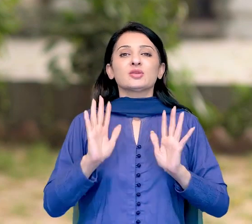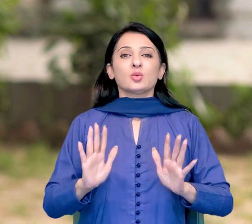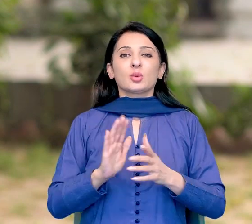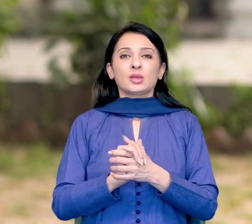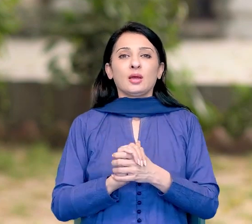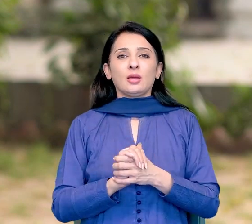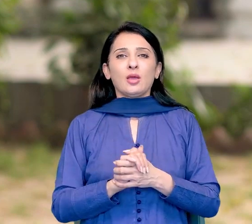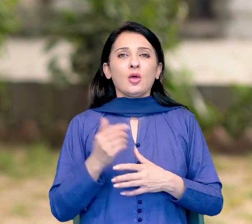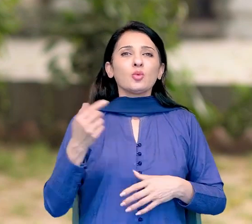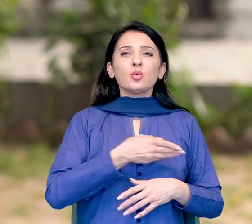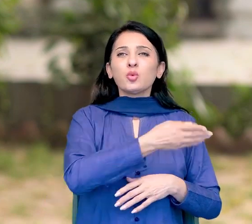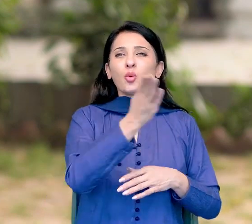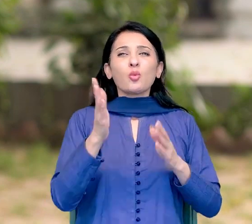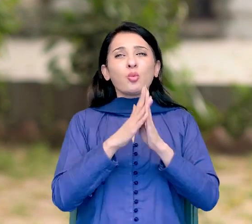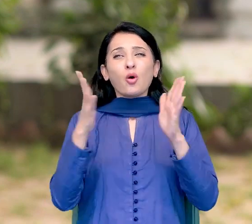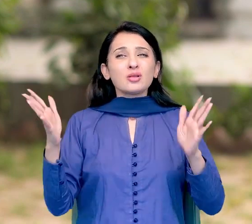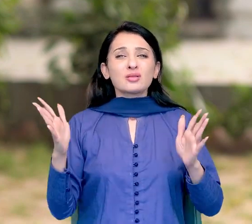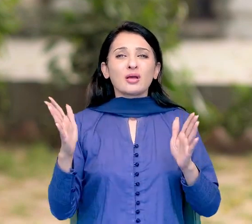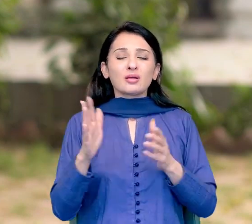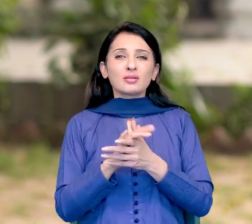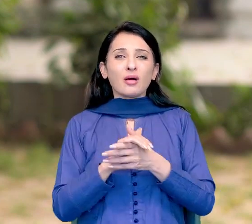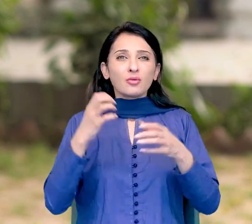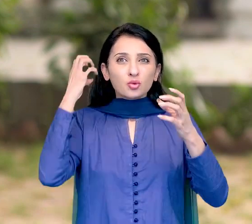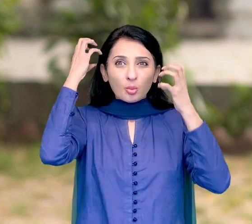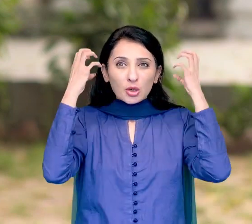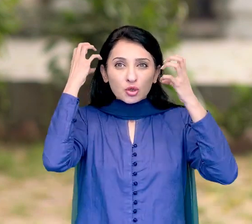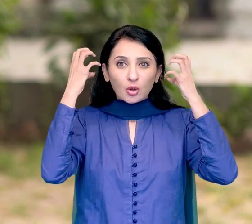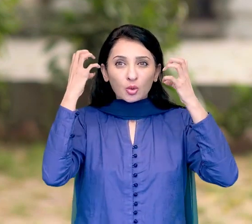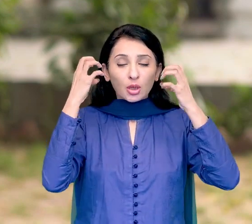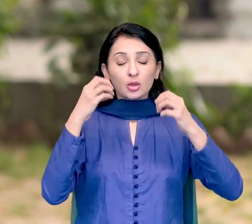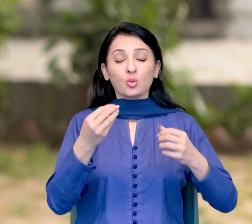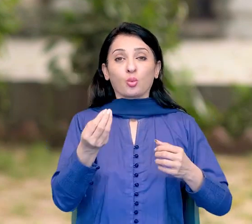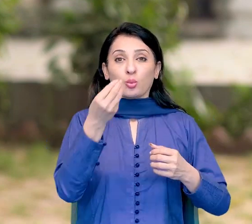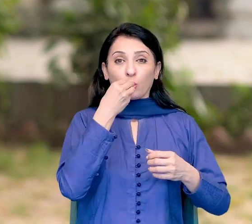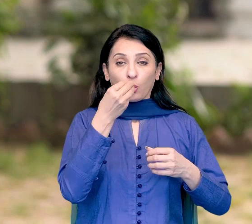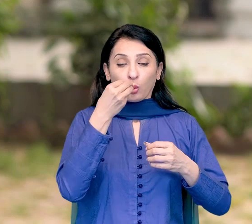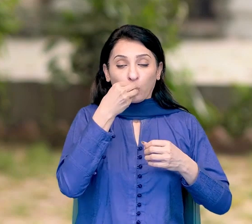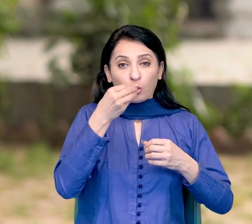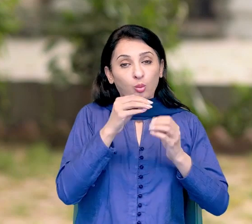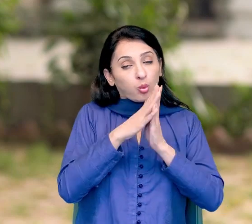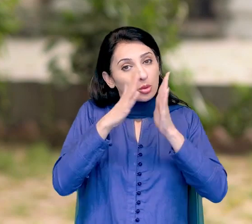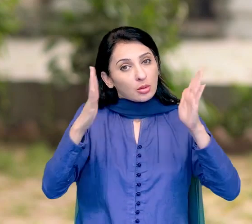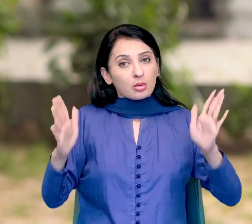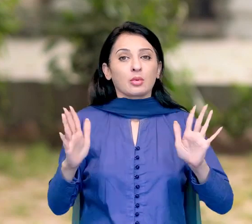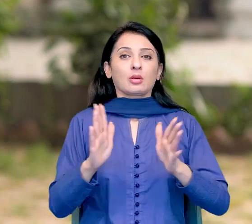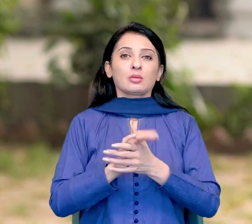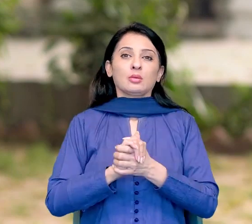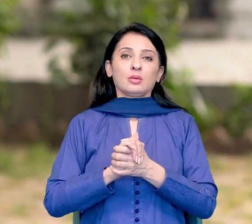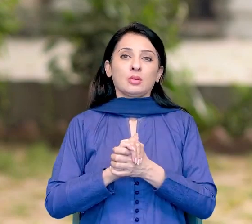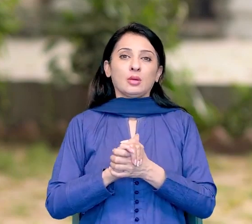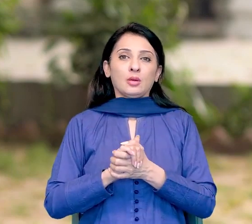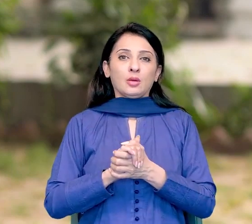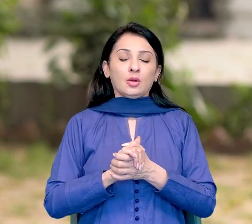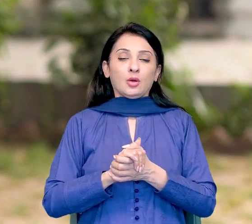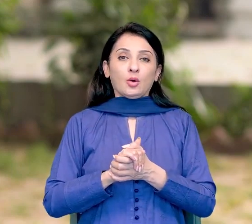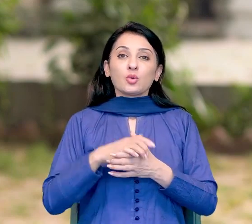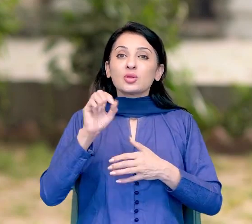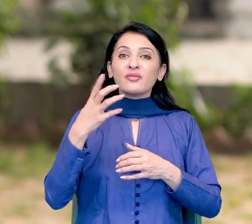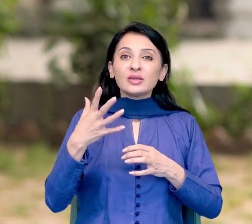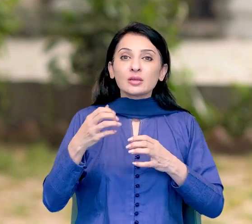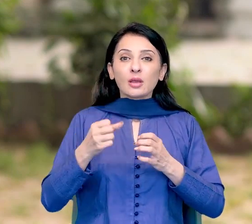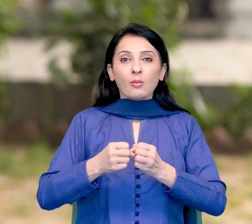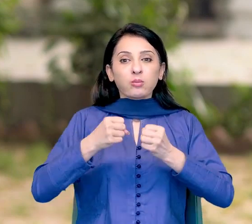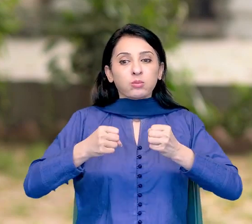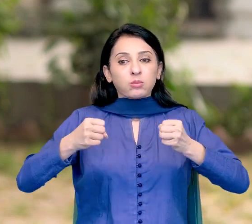کھانا کھا کے یا ایموشنل ایٹنگ کے ساتھ اس کو رسپونڈ کرتے ہیں جسٹ ٹو سوٹ دیم سیلوز، اور اس پہ بھی ویٹ گین کا بہت